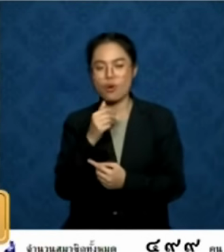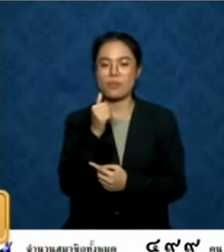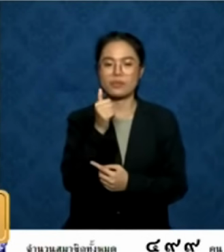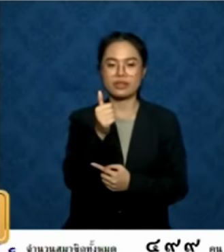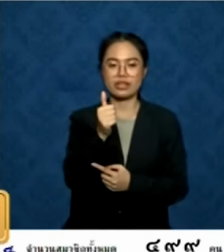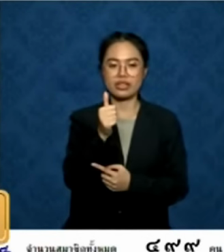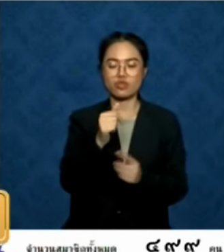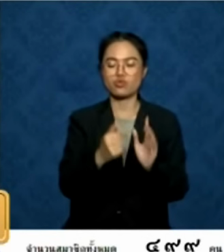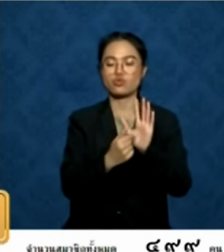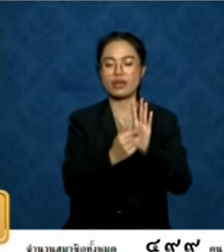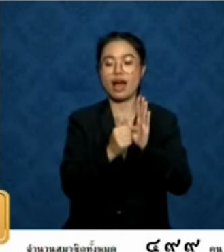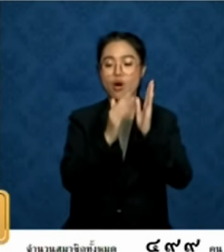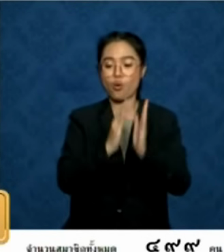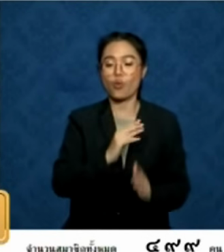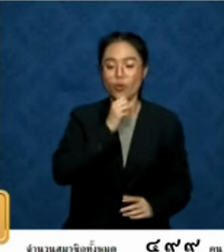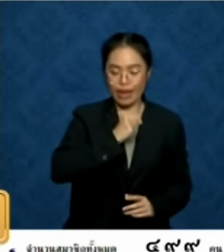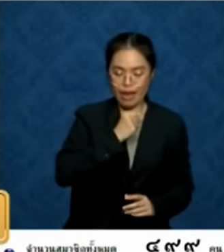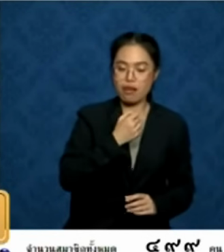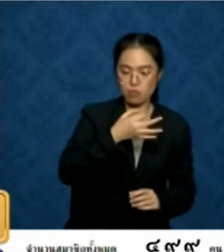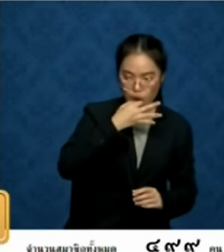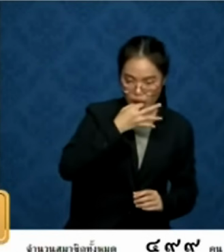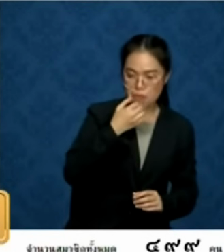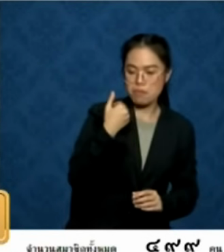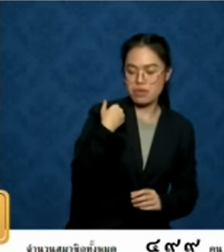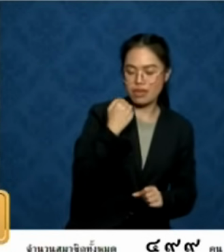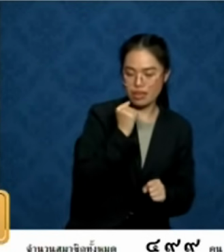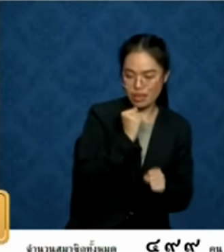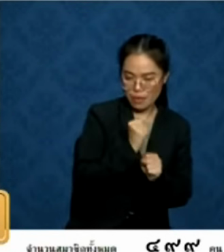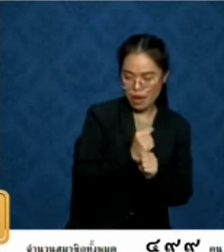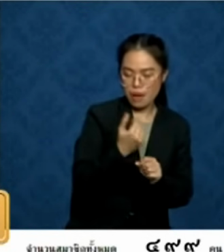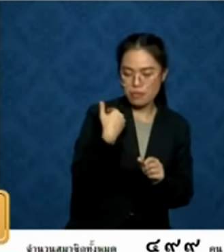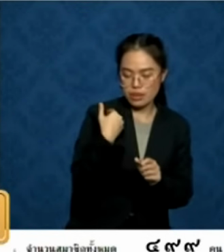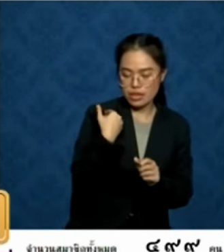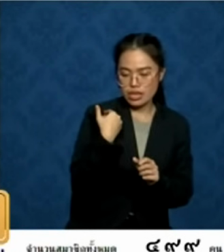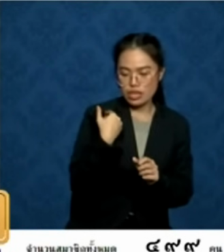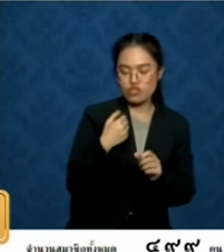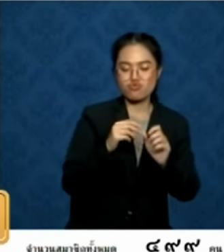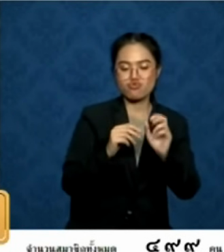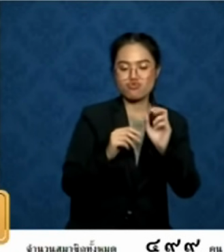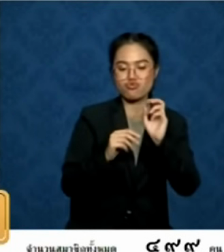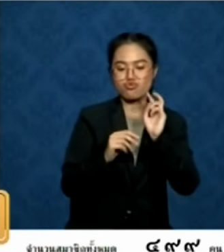ผู้สูงอายุที่มีงานทำและมีรายได้ไม่น้อยกว่า 2,720 คน